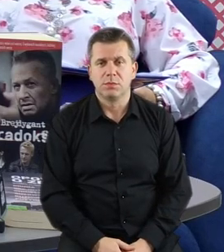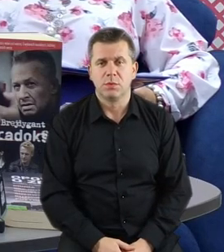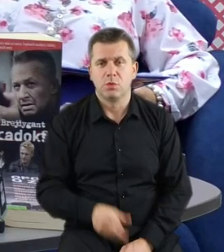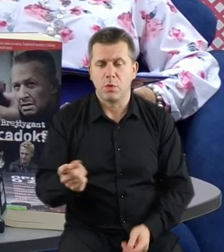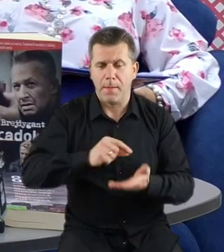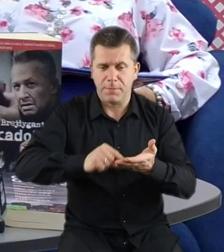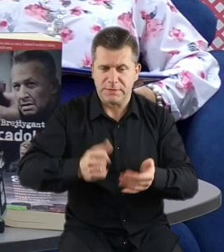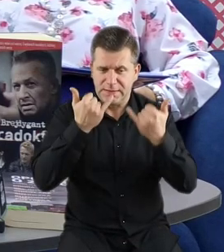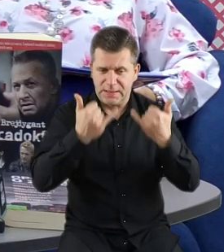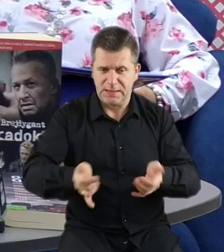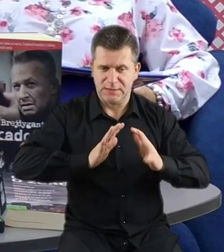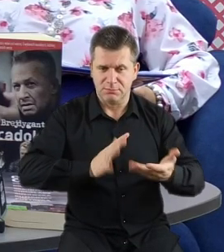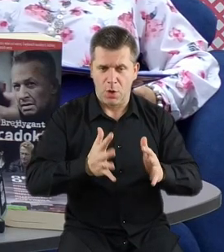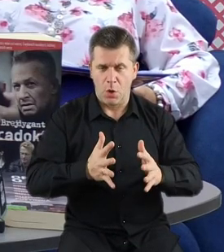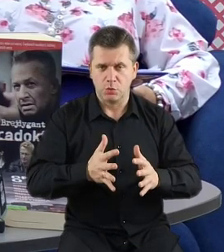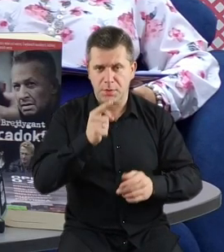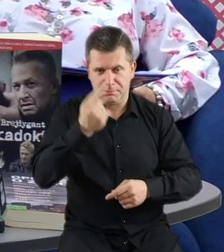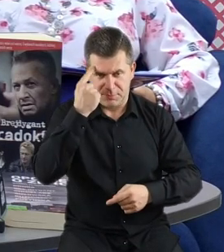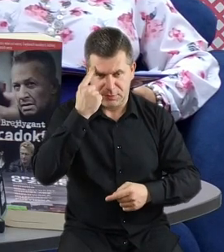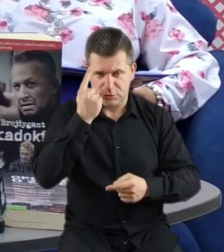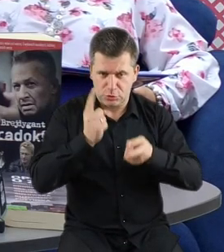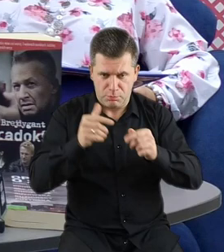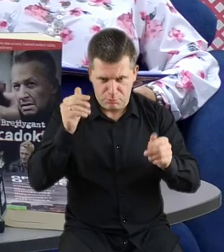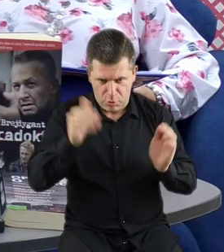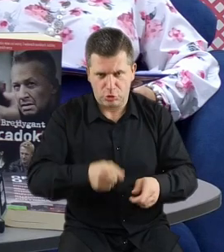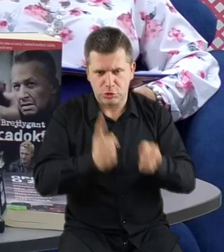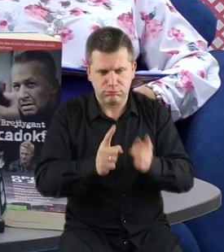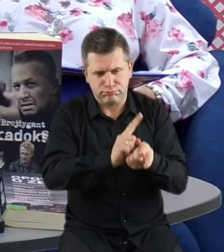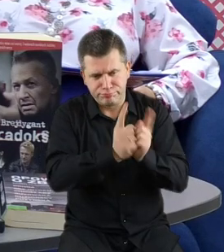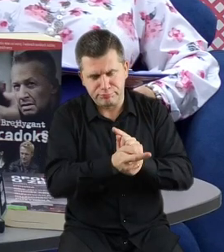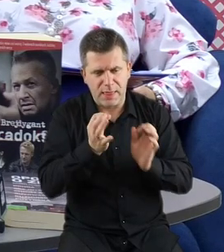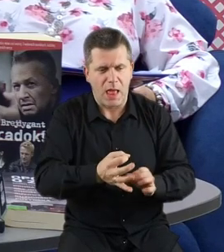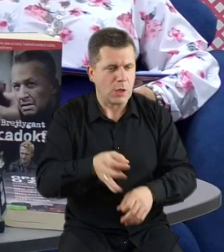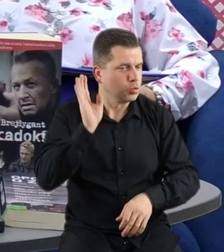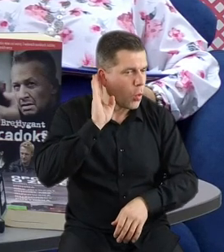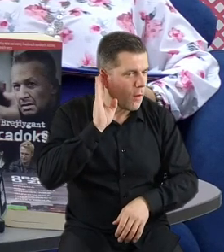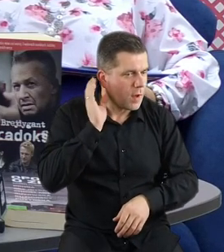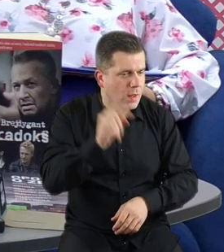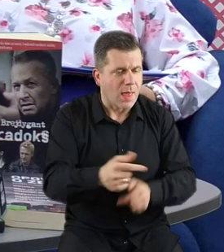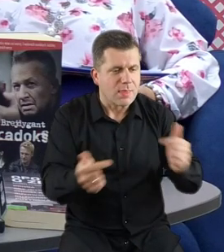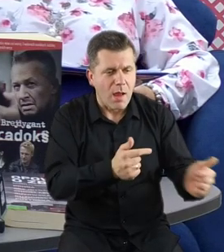to się pisze w całkiem inny sposób. I my się pytam, pan tak szybko przestawić, że teraz słuchowisko, więc dialog,